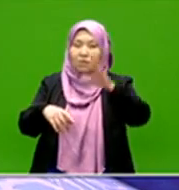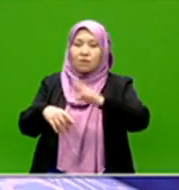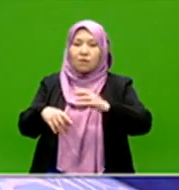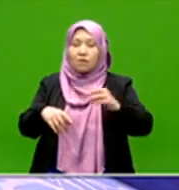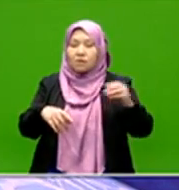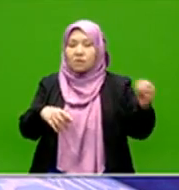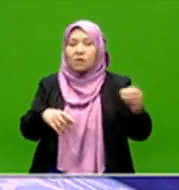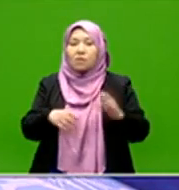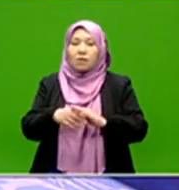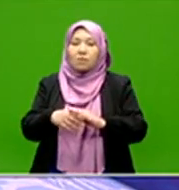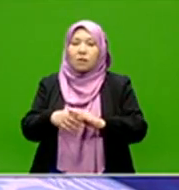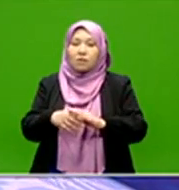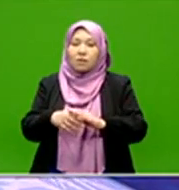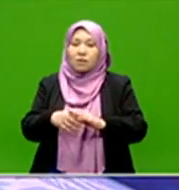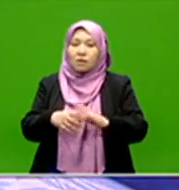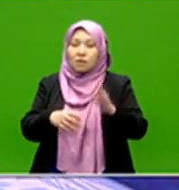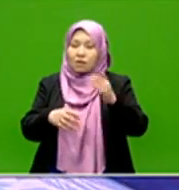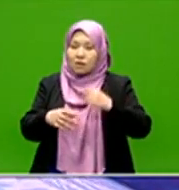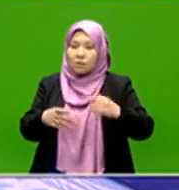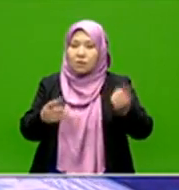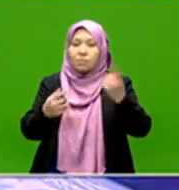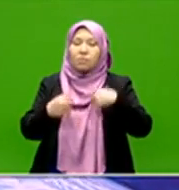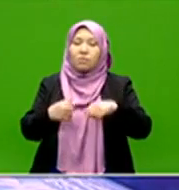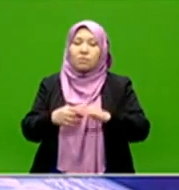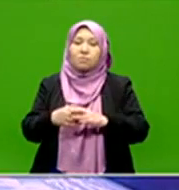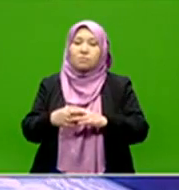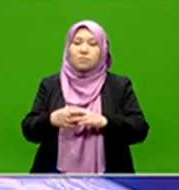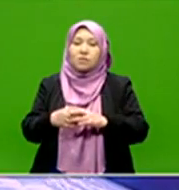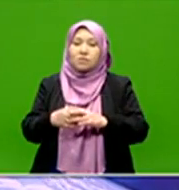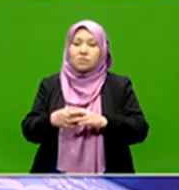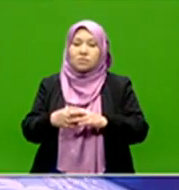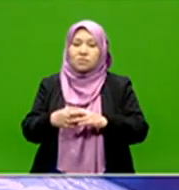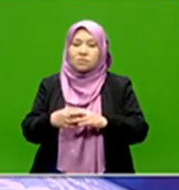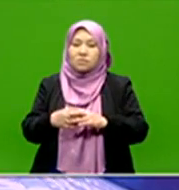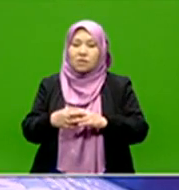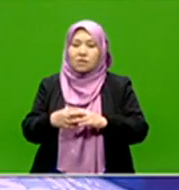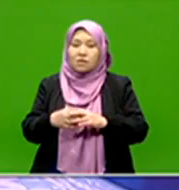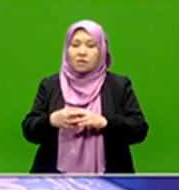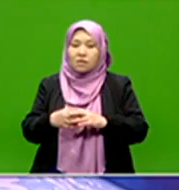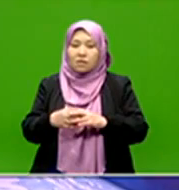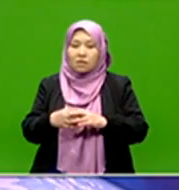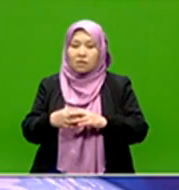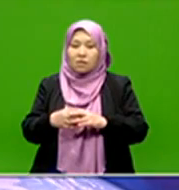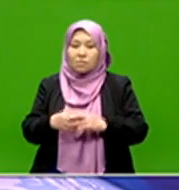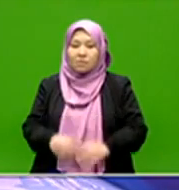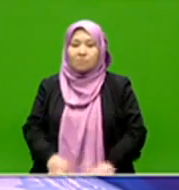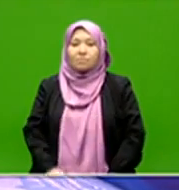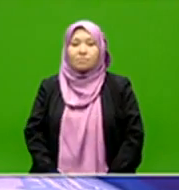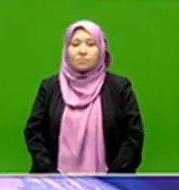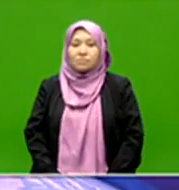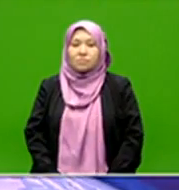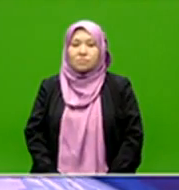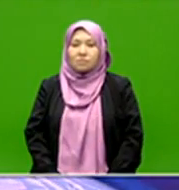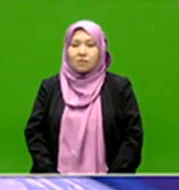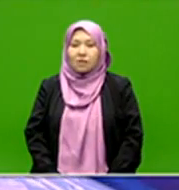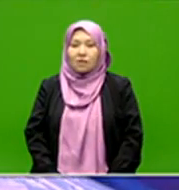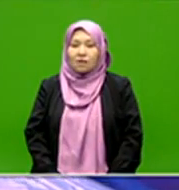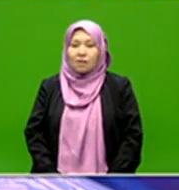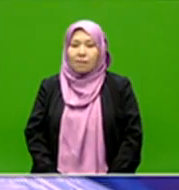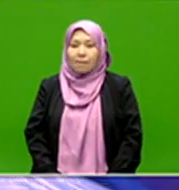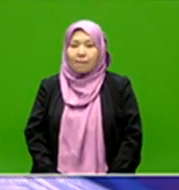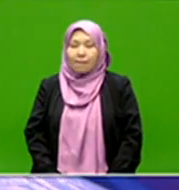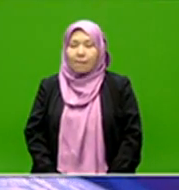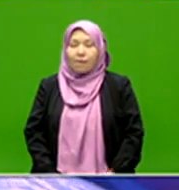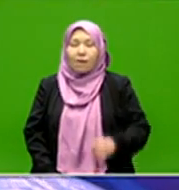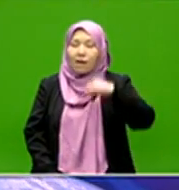الحمد والنعمة لك والملك لا شريك لك. الله أكبر. لفظ